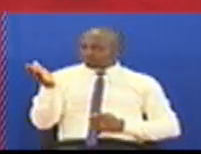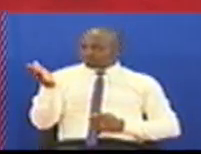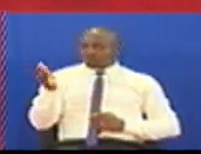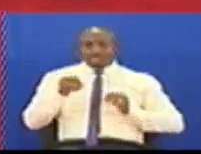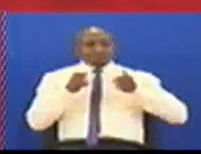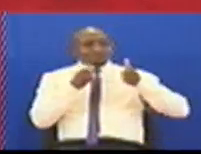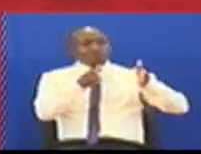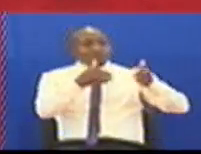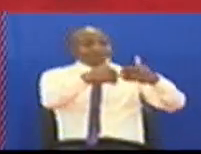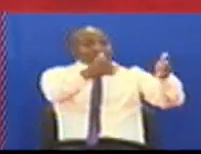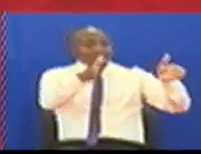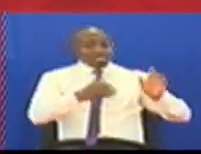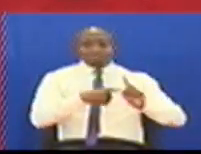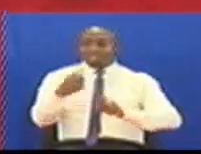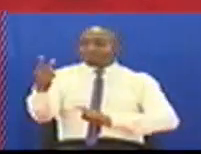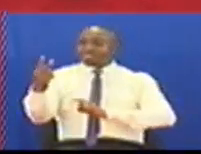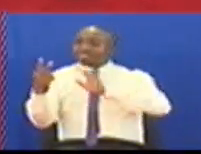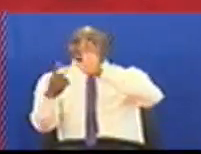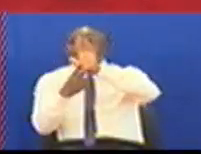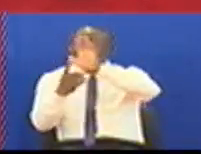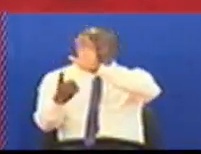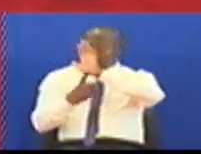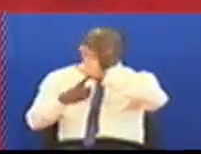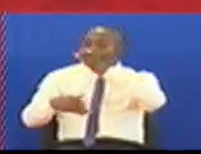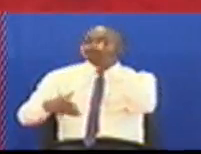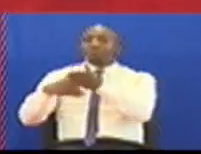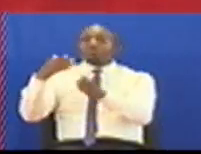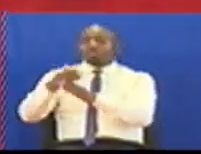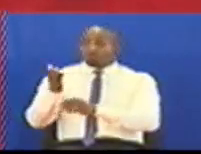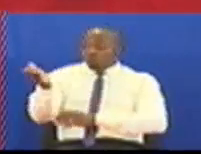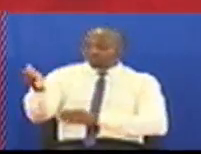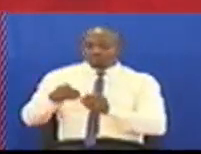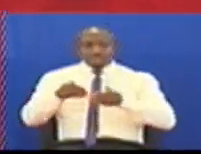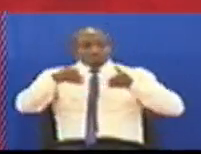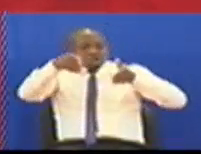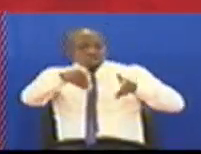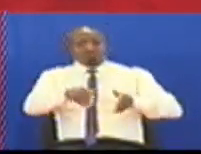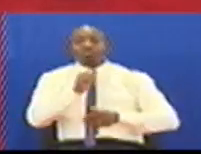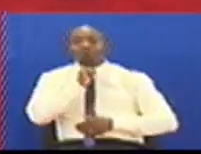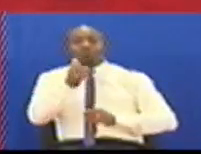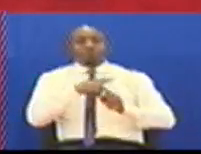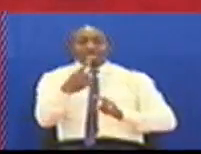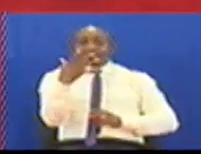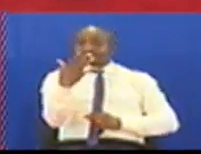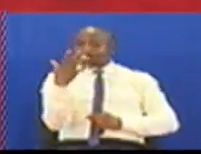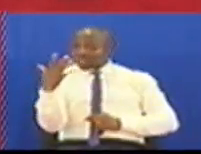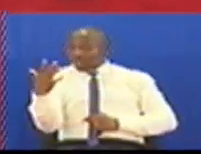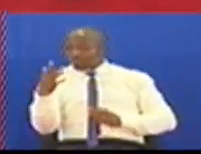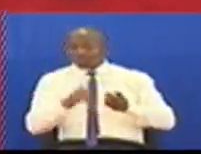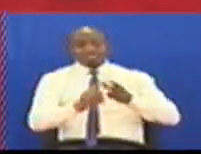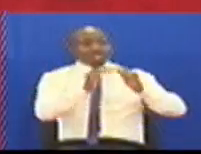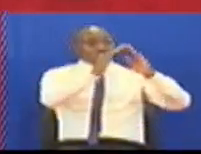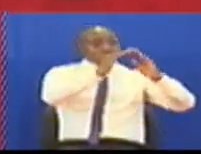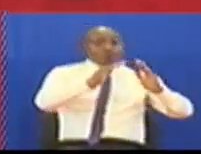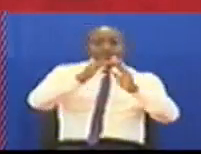vyumba vya madarasa 276 vimejengwa. Matundu ya vyoo 155. Nyumba za